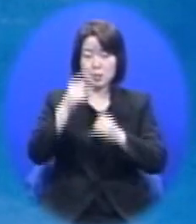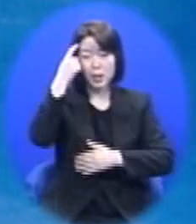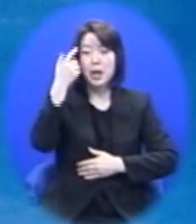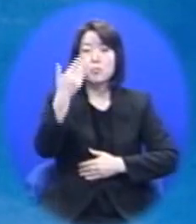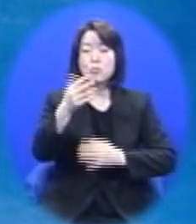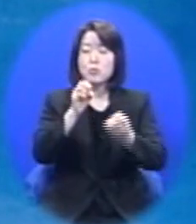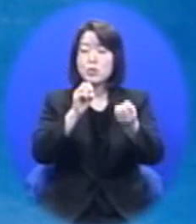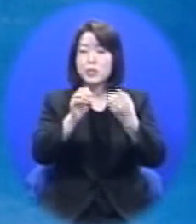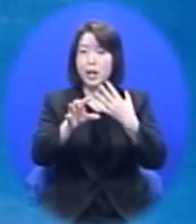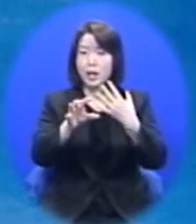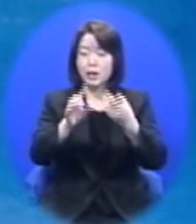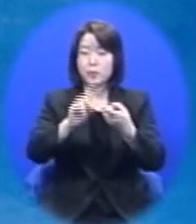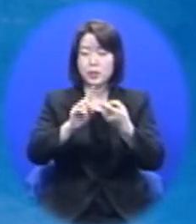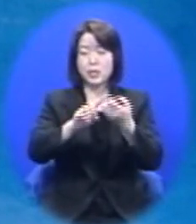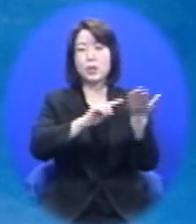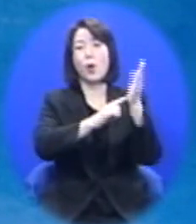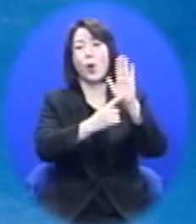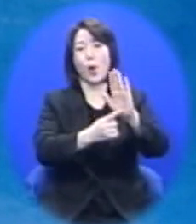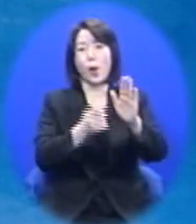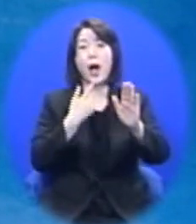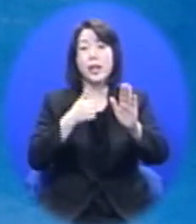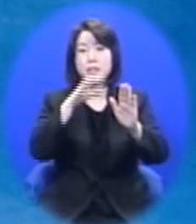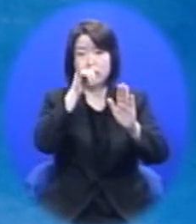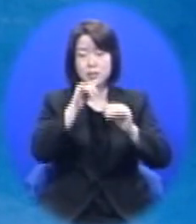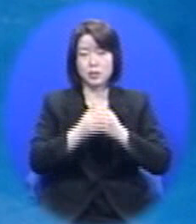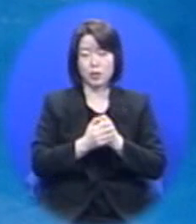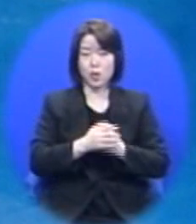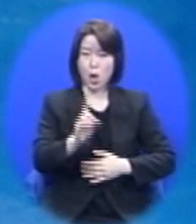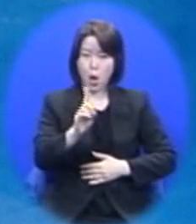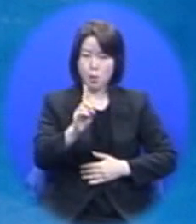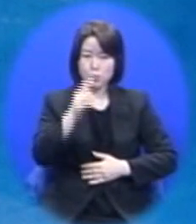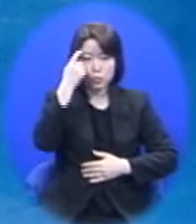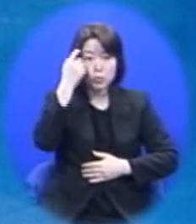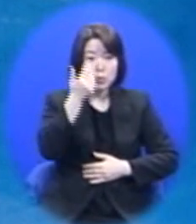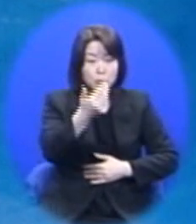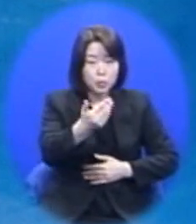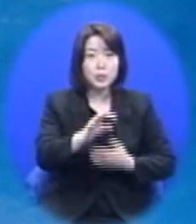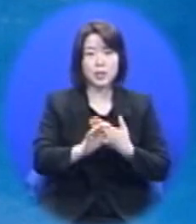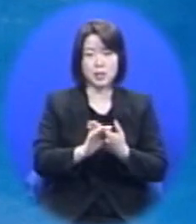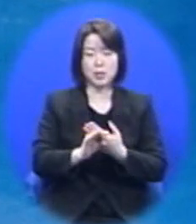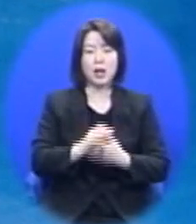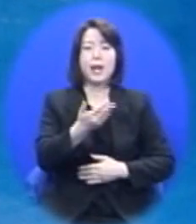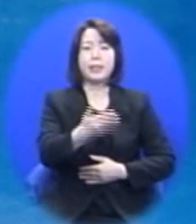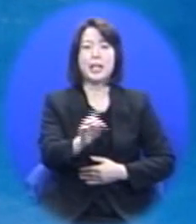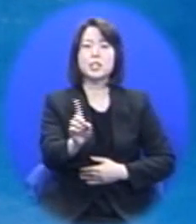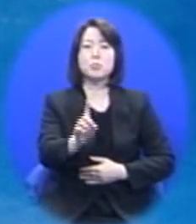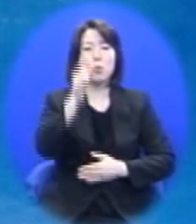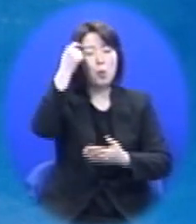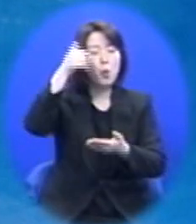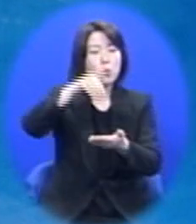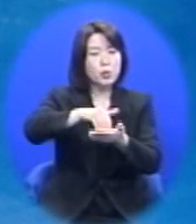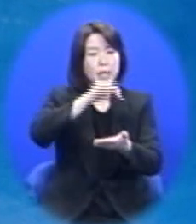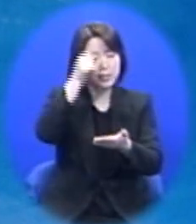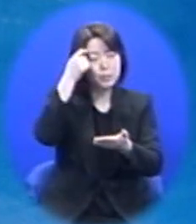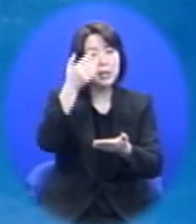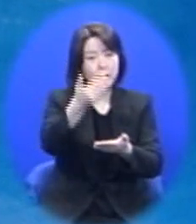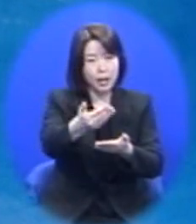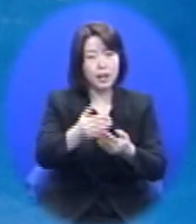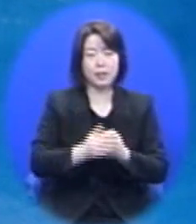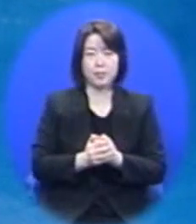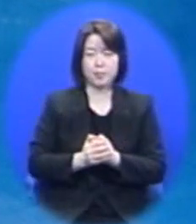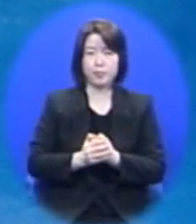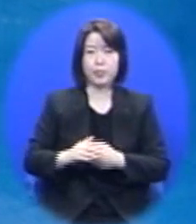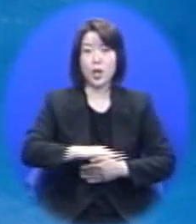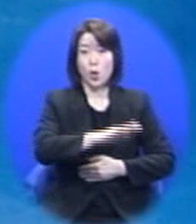그것을 발표한 적이 있는데, 무슨 조사냐 하면 당신이 뭘 후회하고 있습니까? 우리